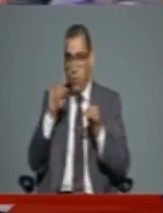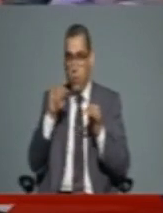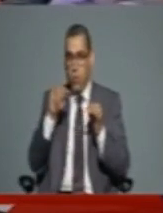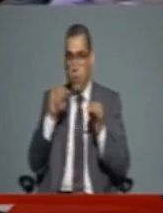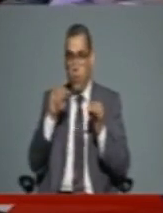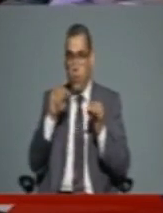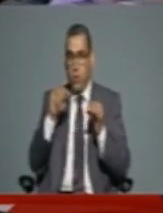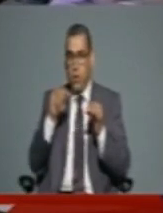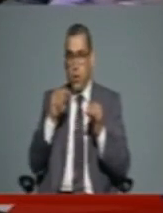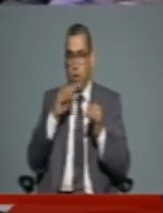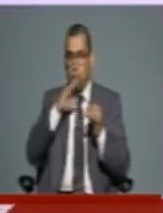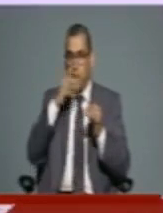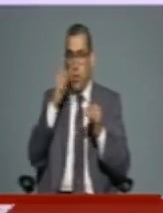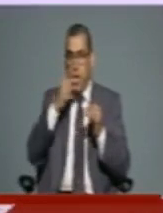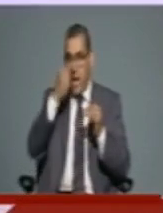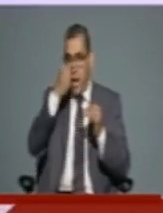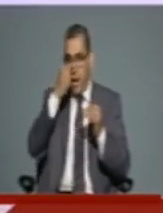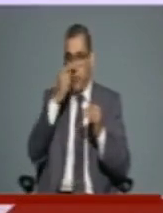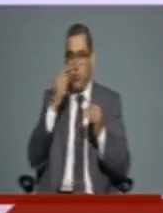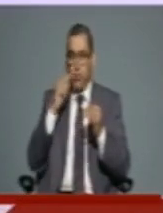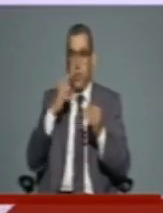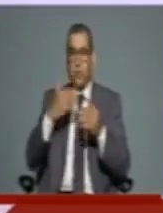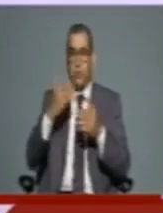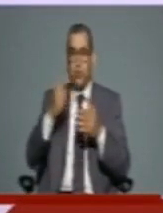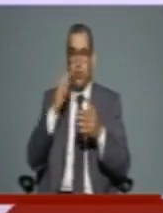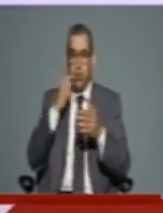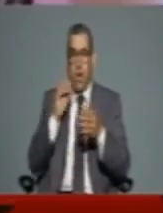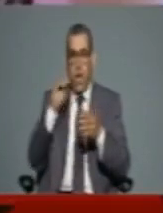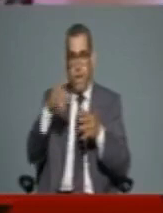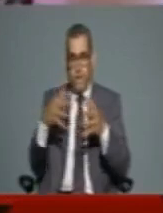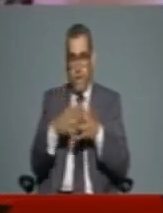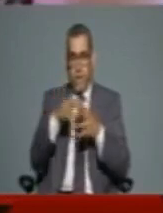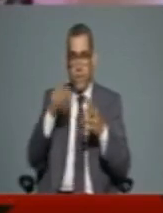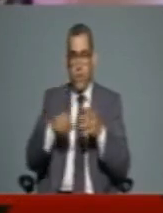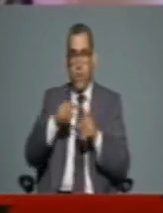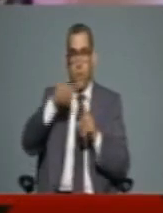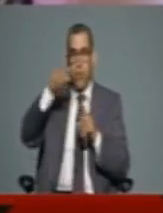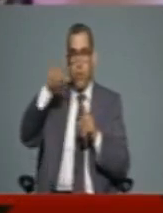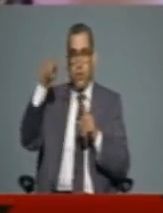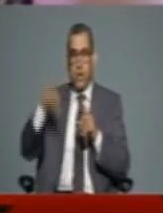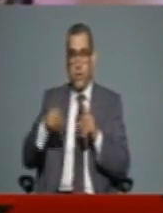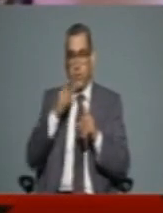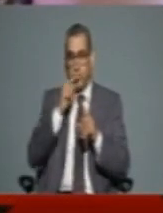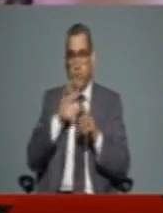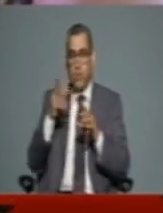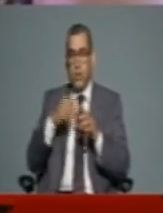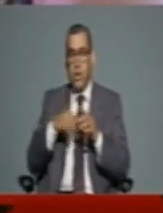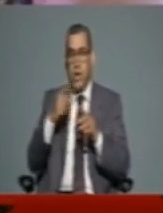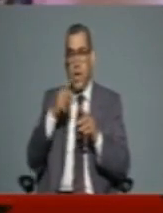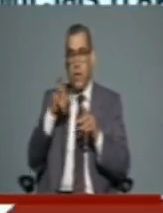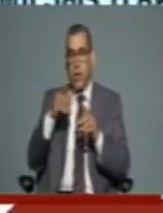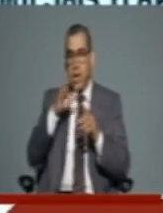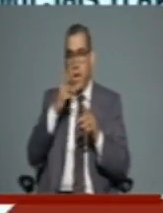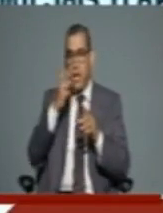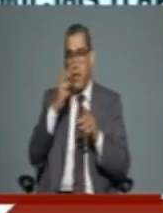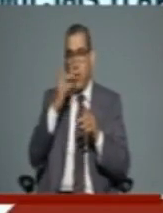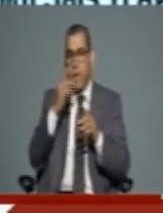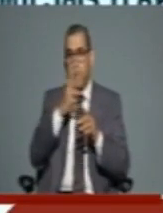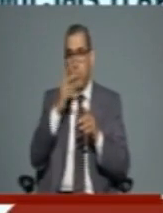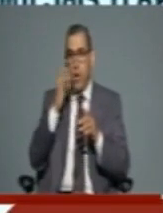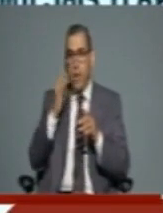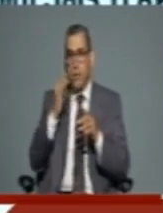ذره، ويوم الخميس سكر، ودخلنا السكر كمان على البورصه. 235 شركه النهارده مشتركه